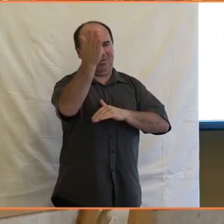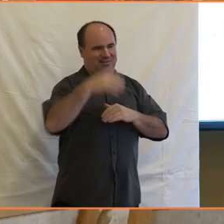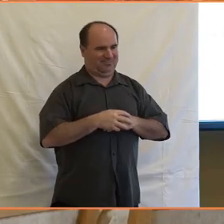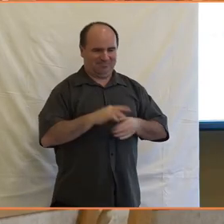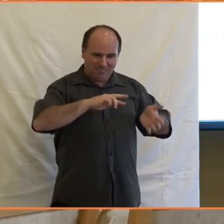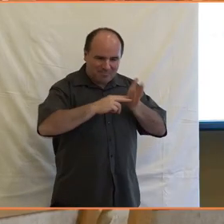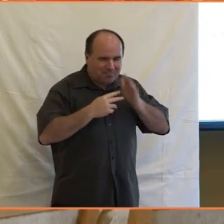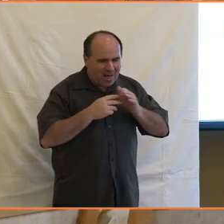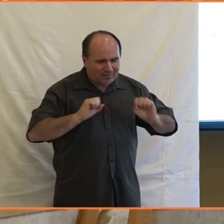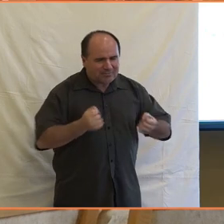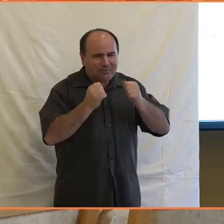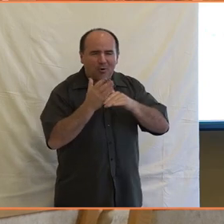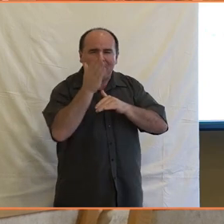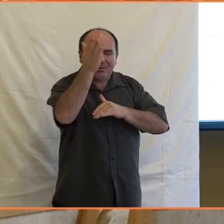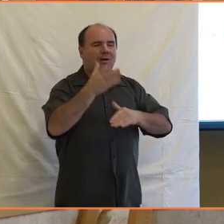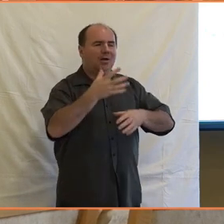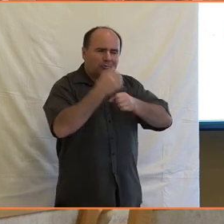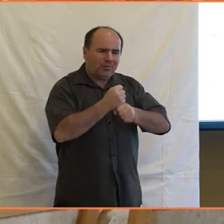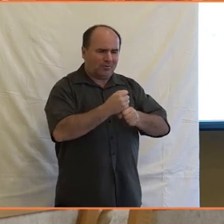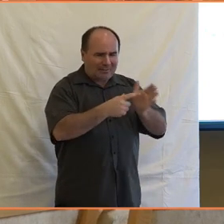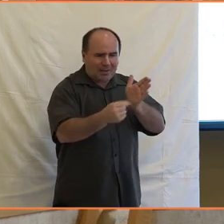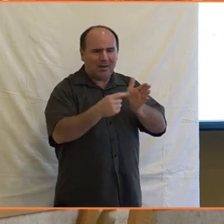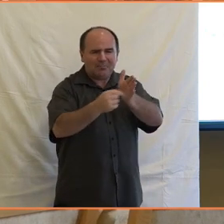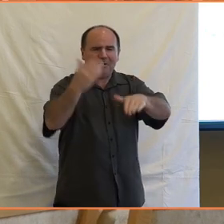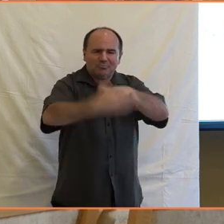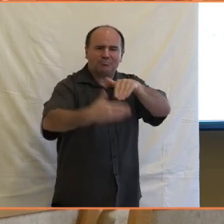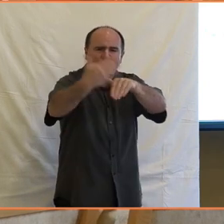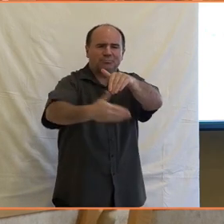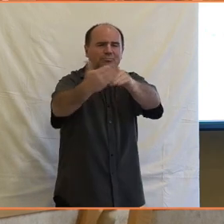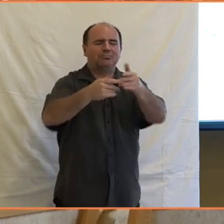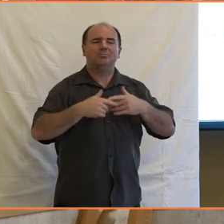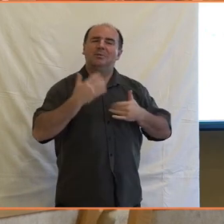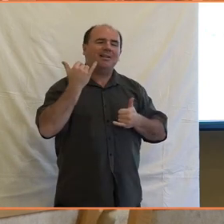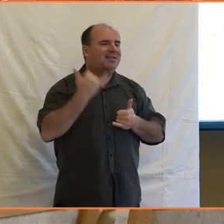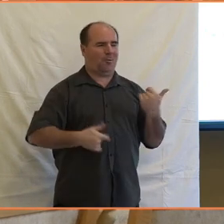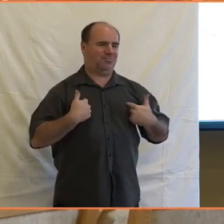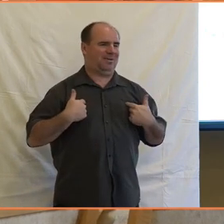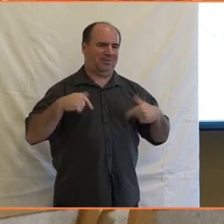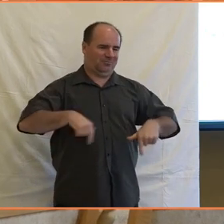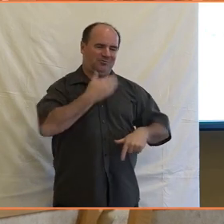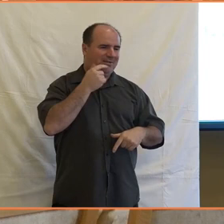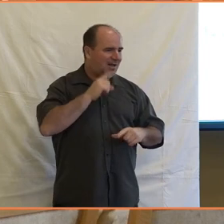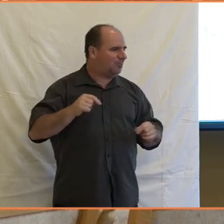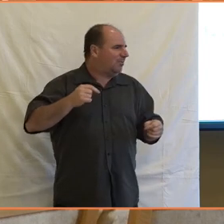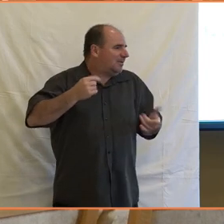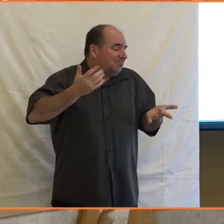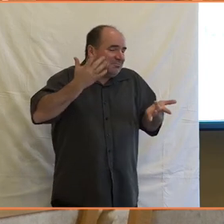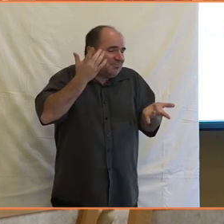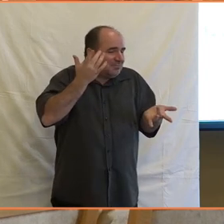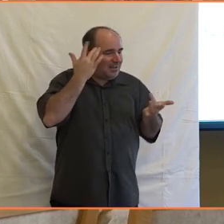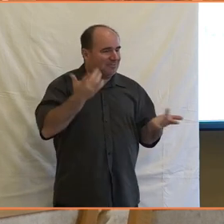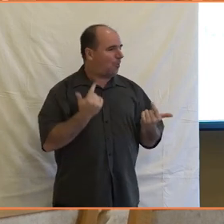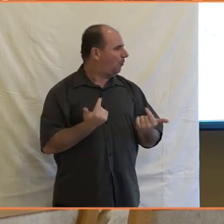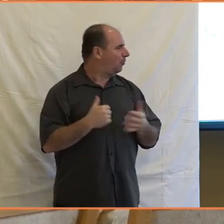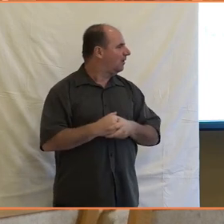vlastně s neschopností dodržovat čas a s dalšími jako termíny a podobně jako celkový český, je to typický a všimnete si to vlastně od dělníků až po manažery,